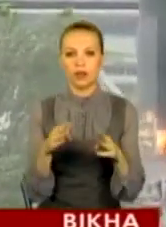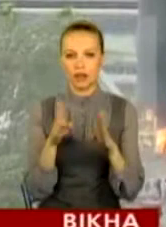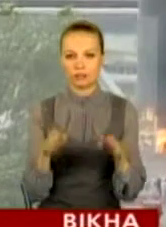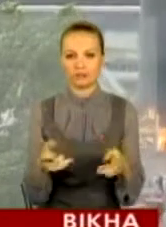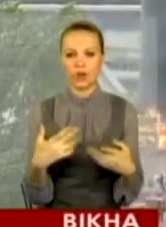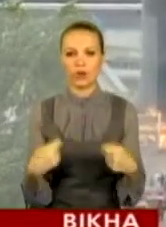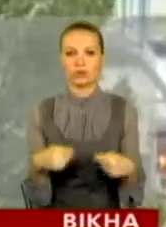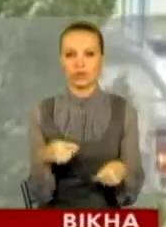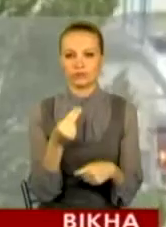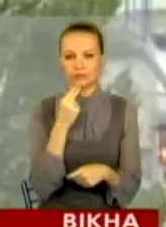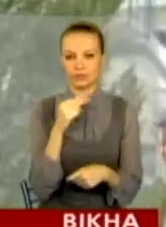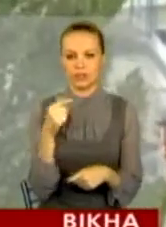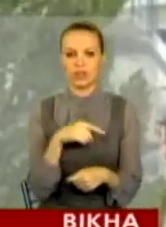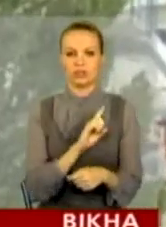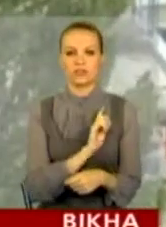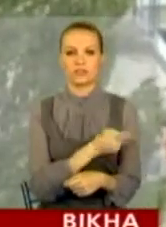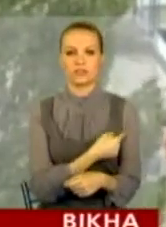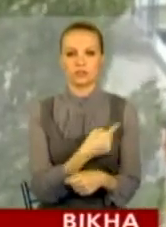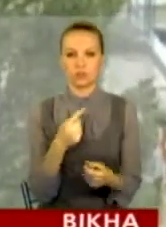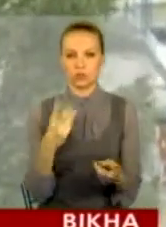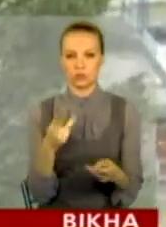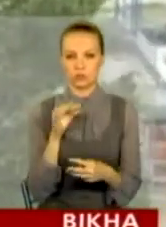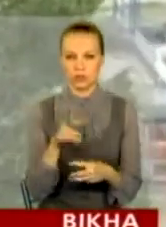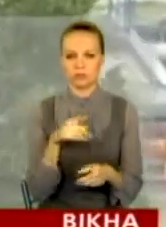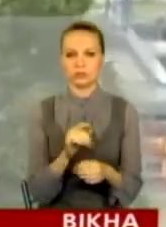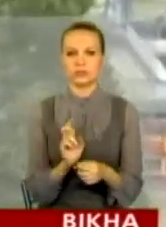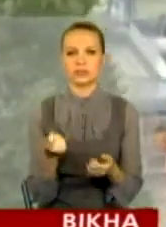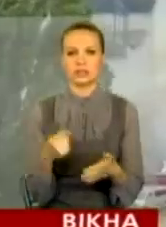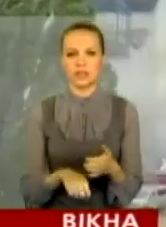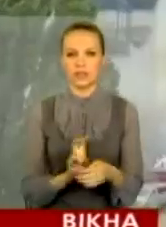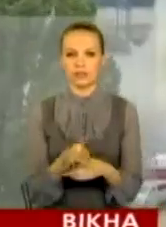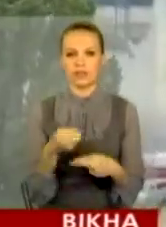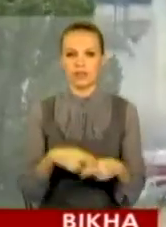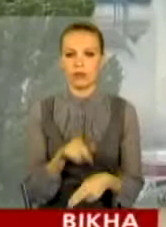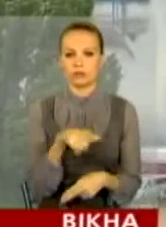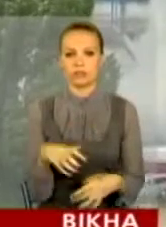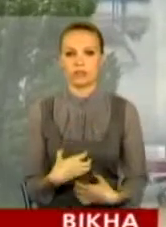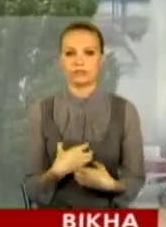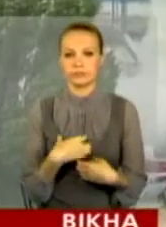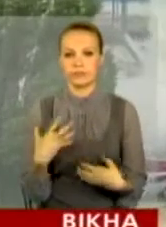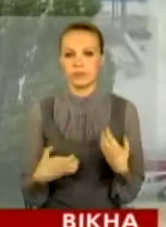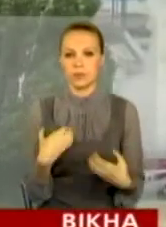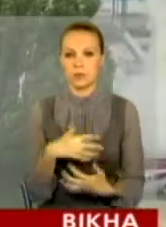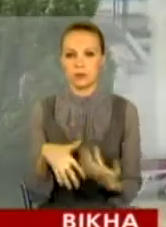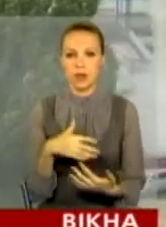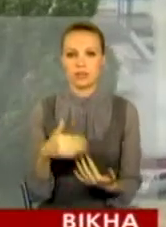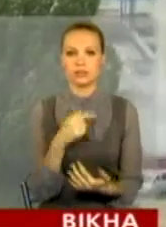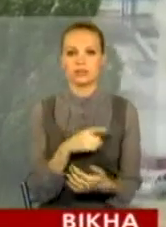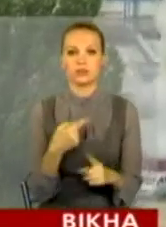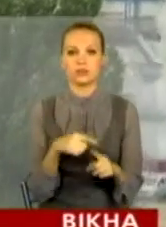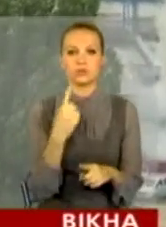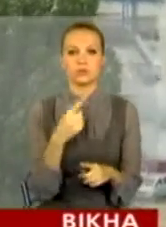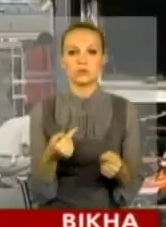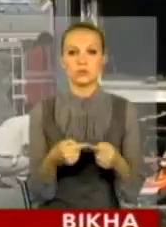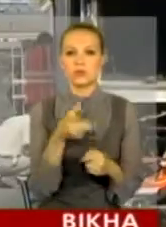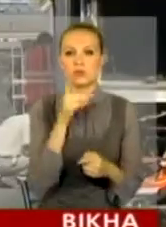якою торгували фастфудом. Через високу задимленість закрили вхід на вокзал. Пасажири налякані, у паніці, бо в певний час,